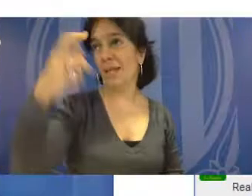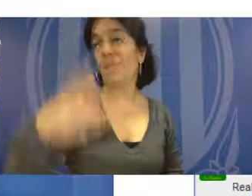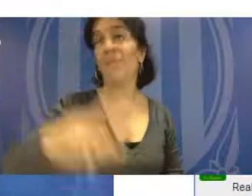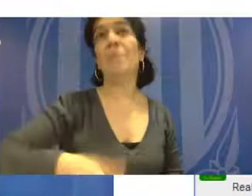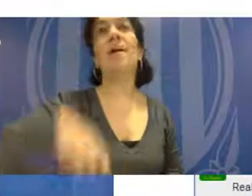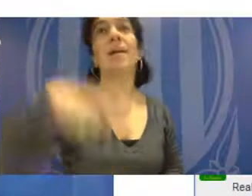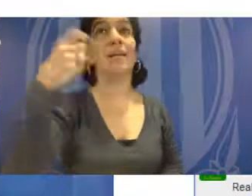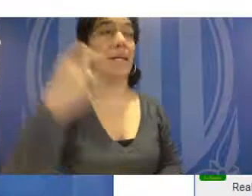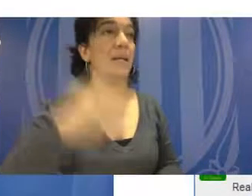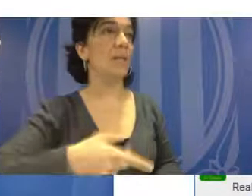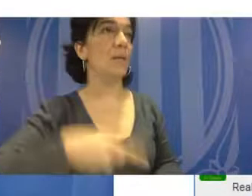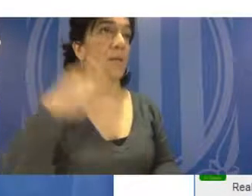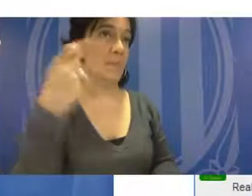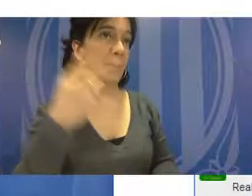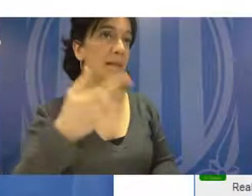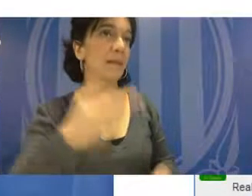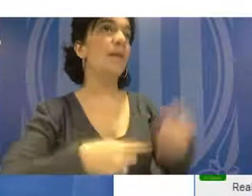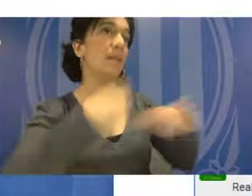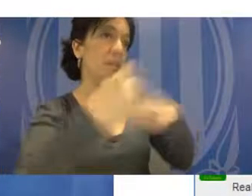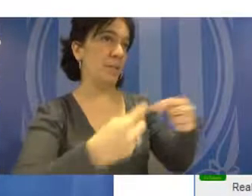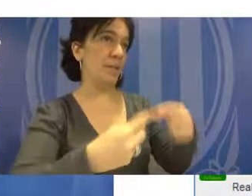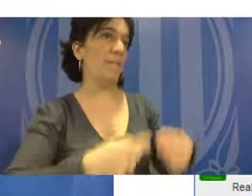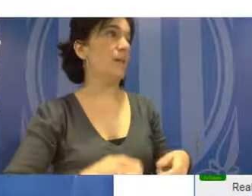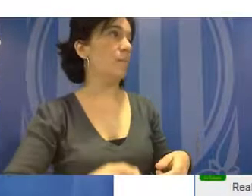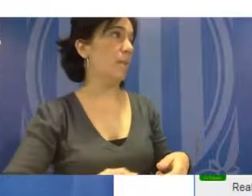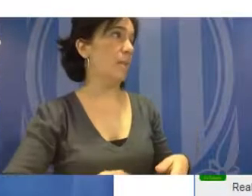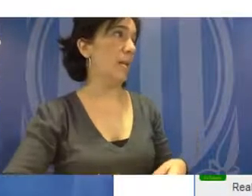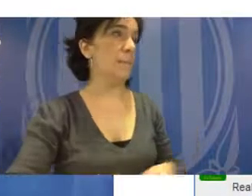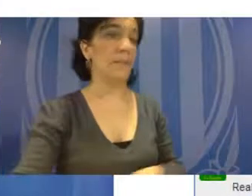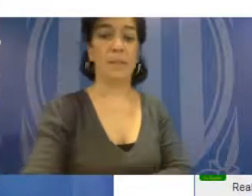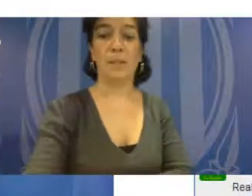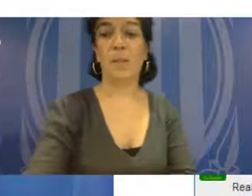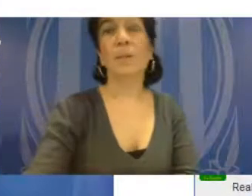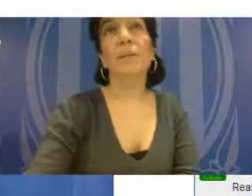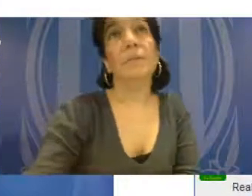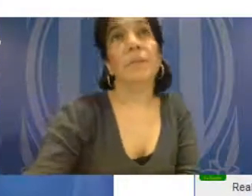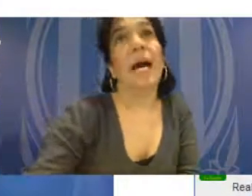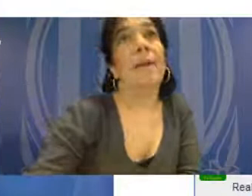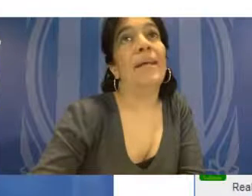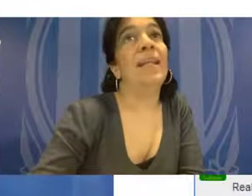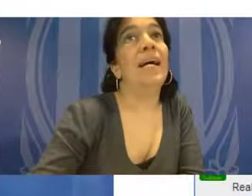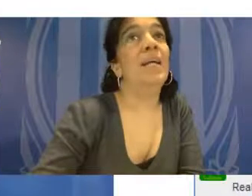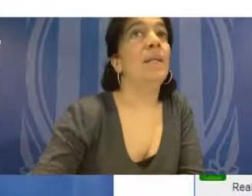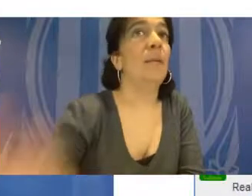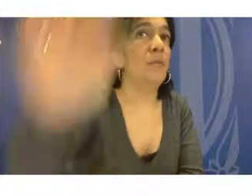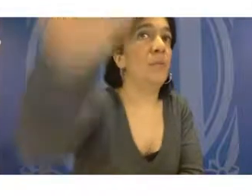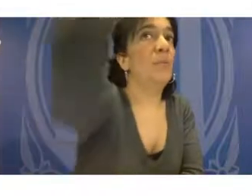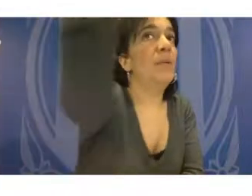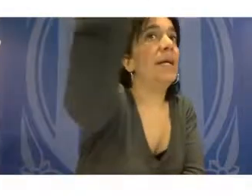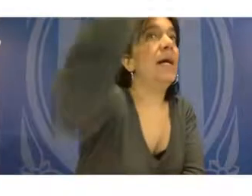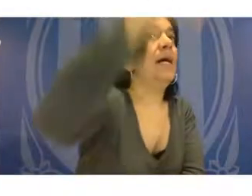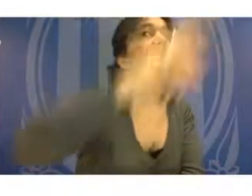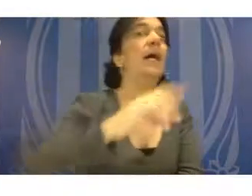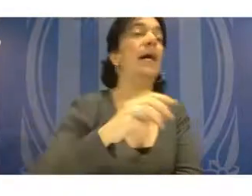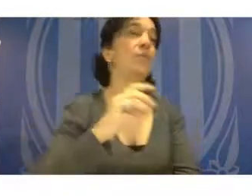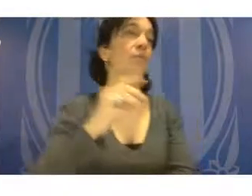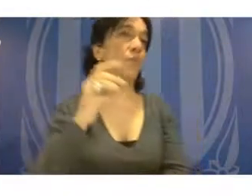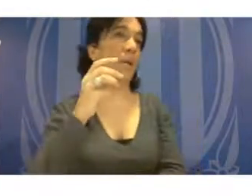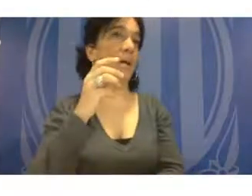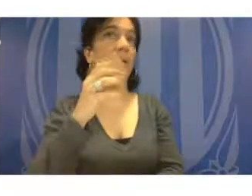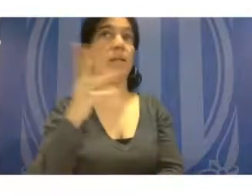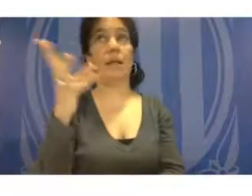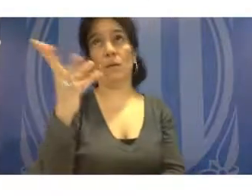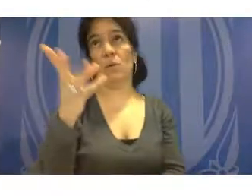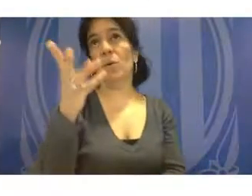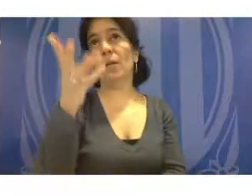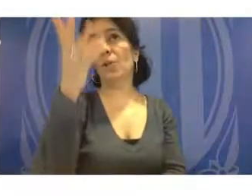cada dia ho fem, anar seguint el seu timeline i poder fer inputs ràpids. A banda de poder publicar en un